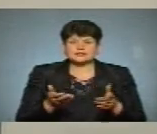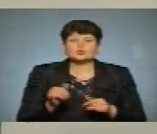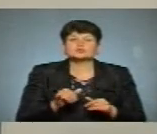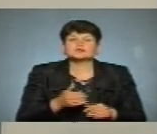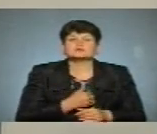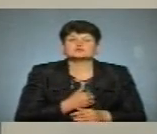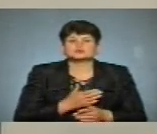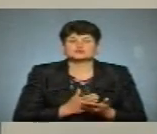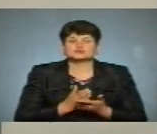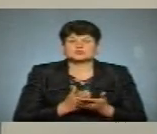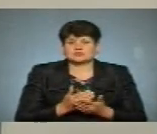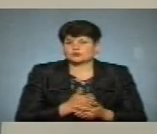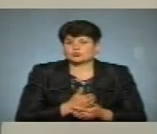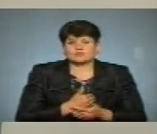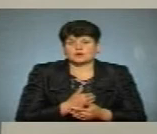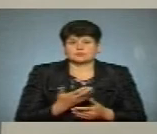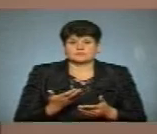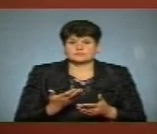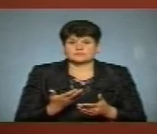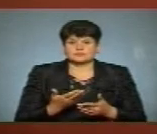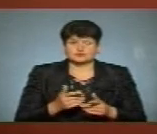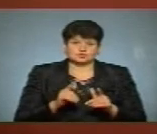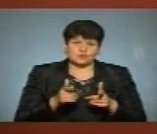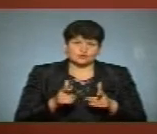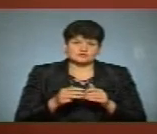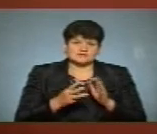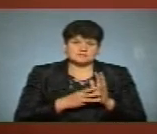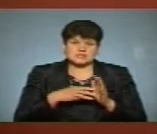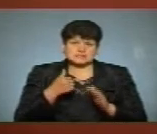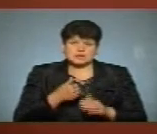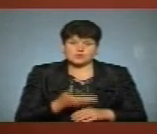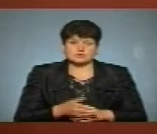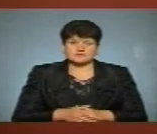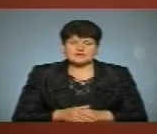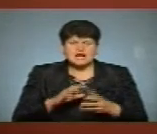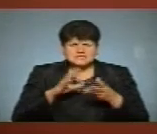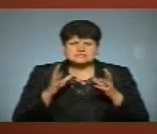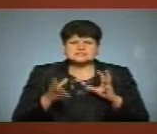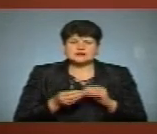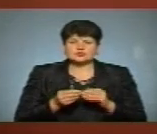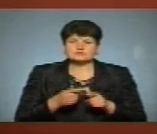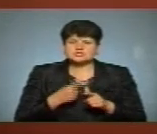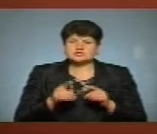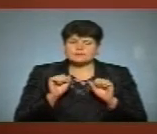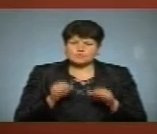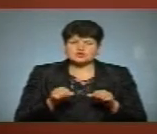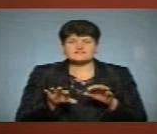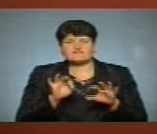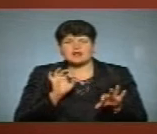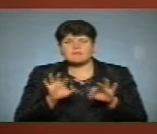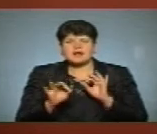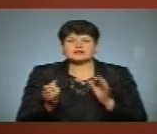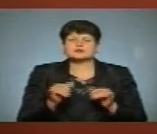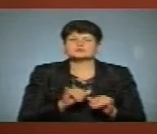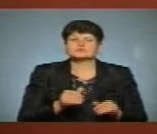служити призовник, який добровільно заявляє про згоду з 18 років. А загалом, чи може призовник обирати собі, в якій частині,